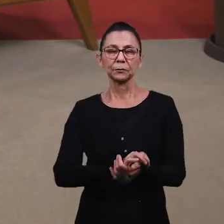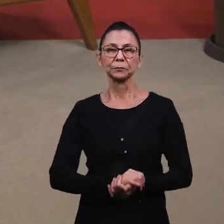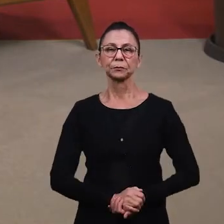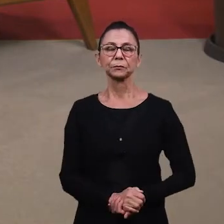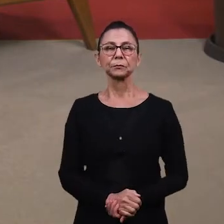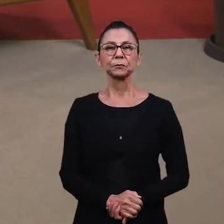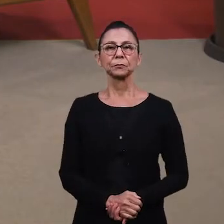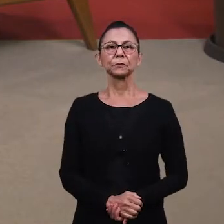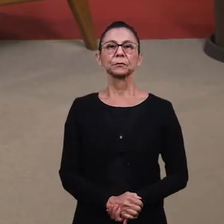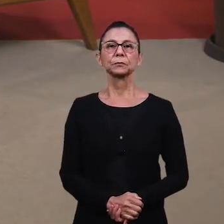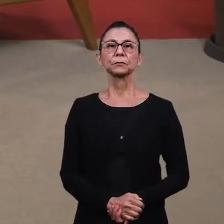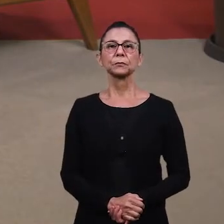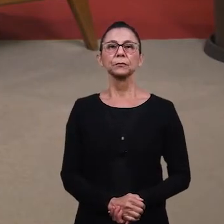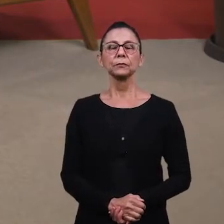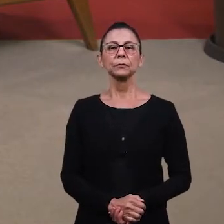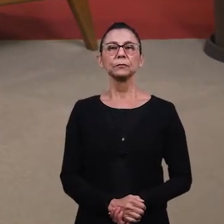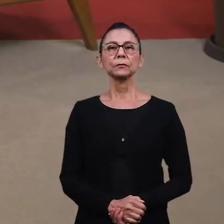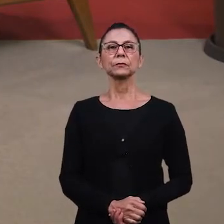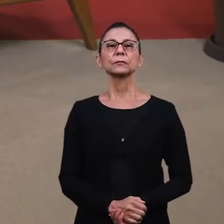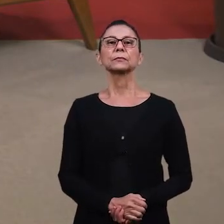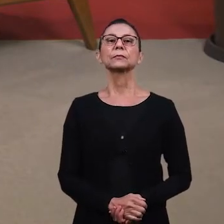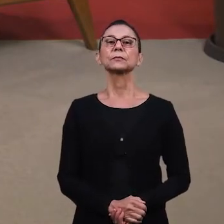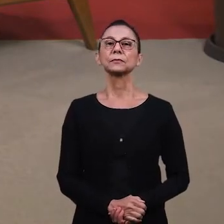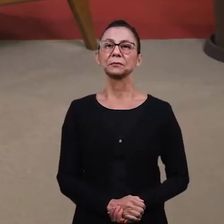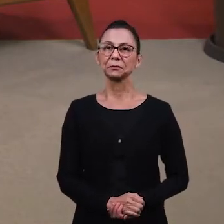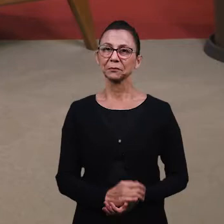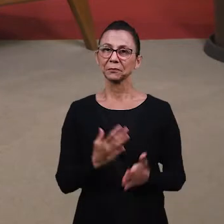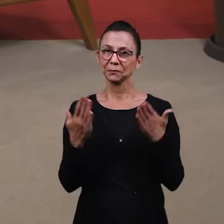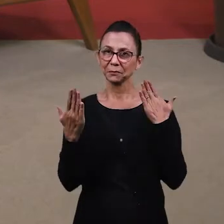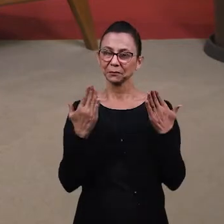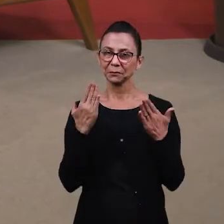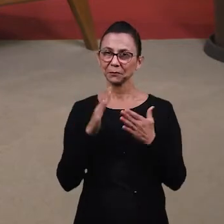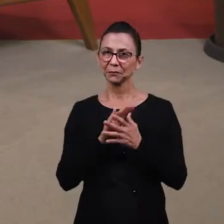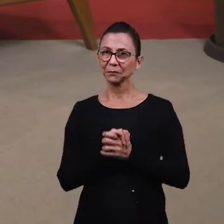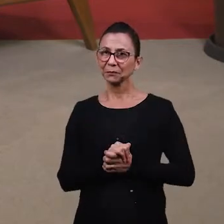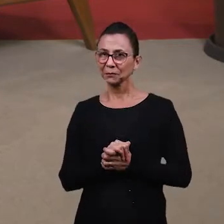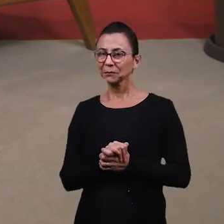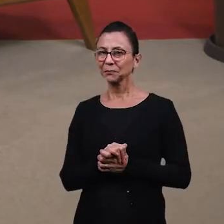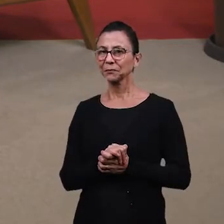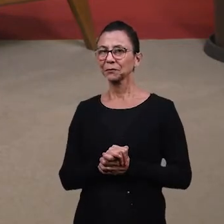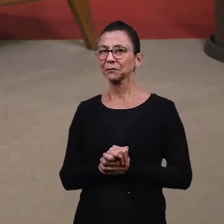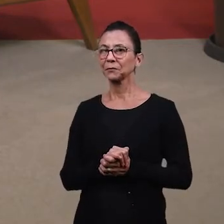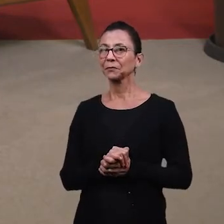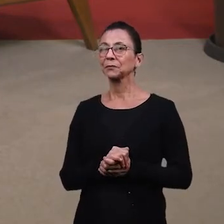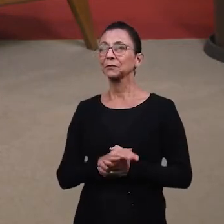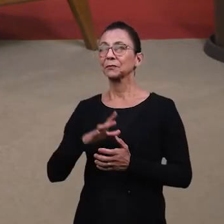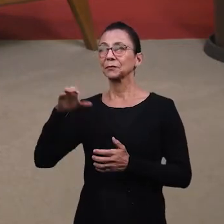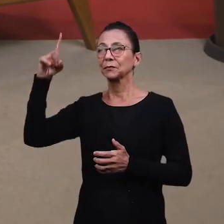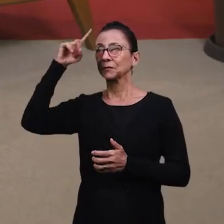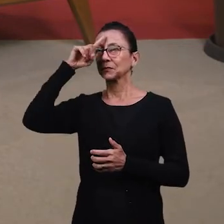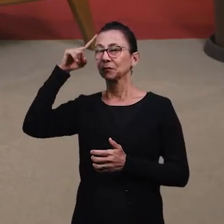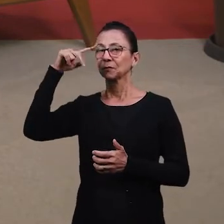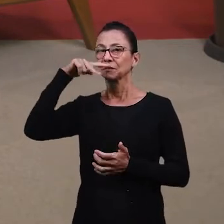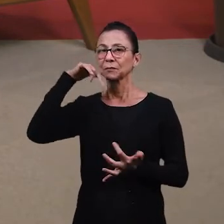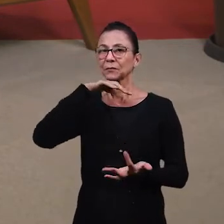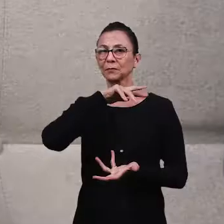le père du fiancé payait. Ce prix que le père a payé